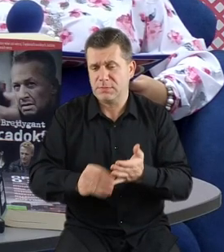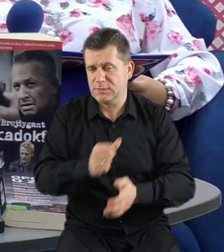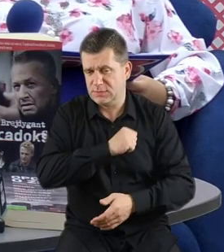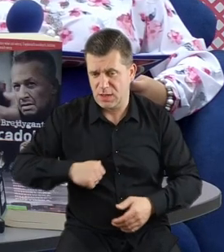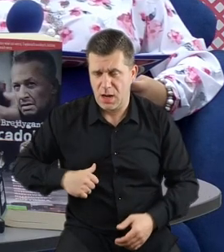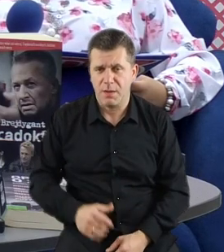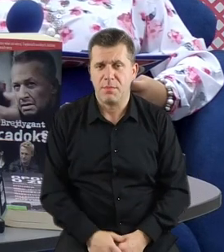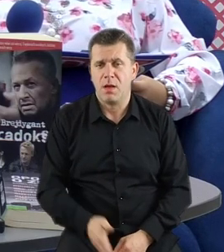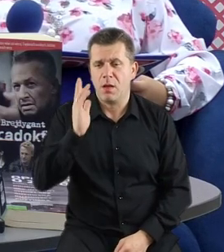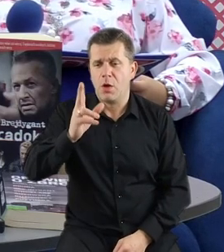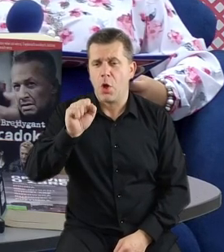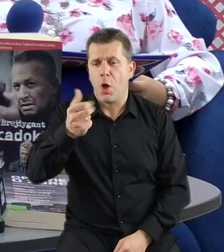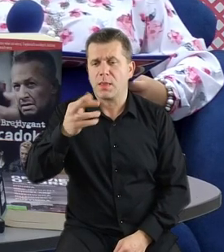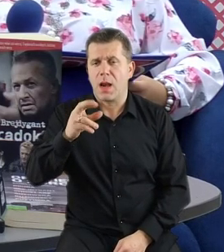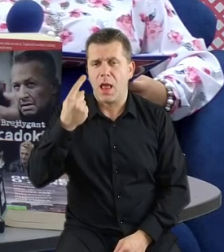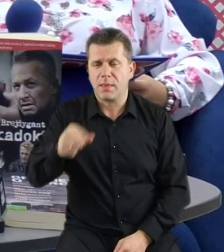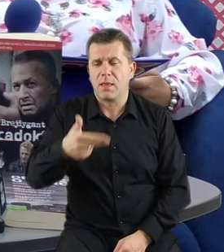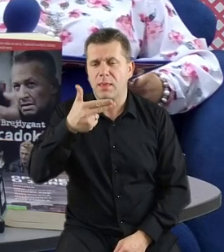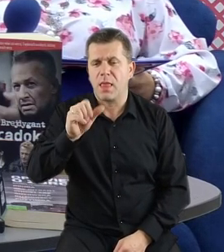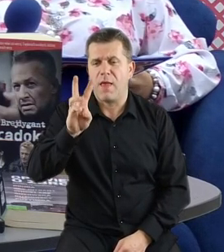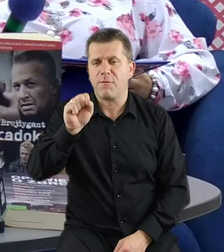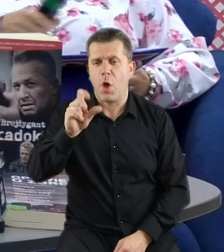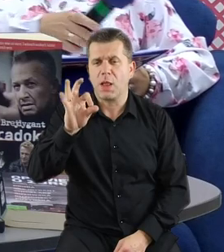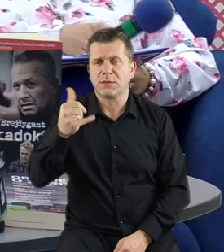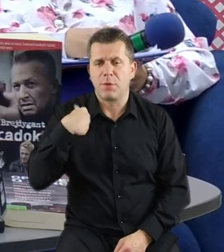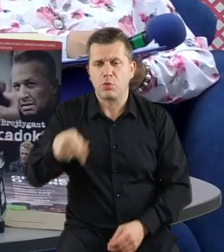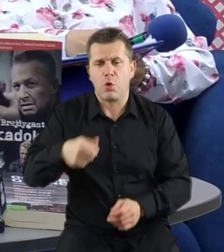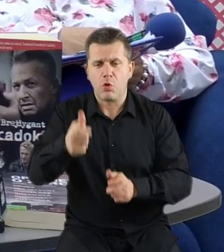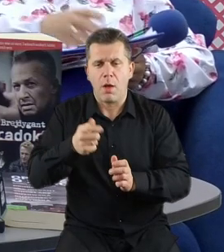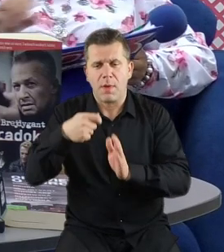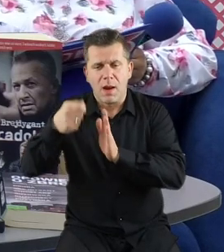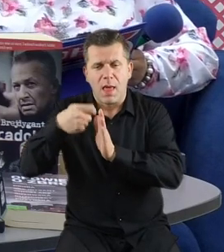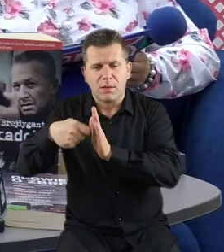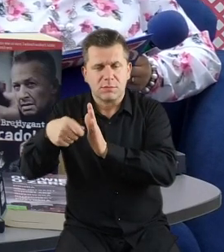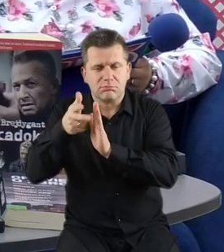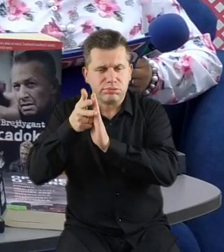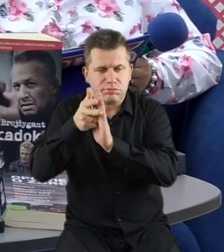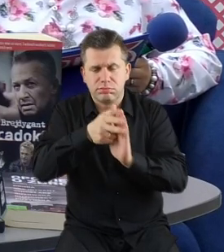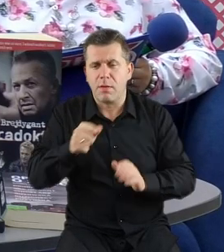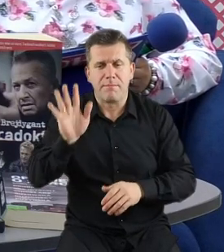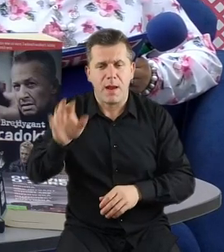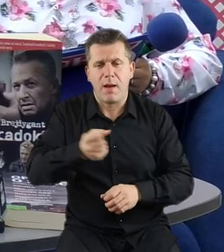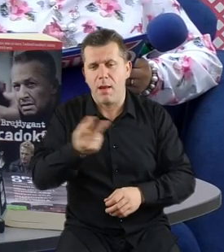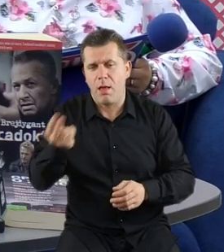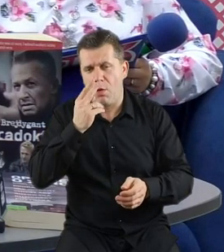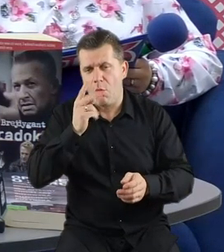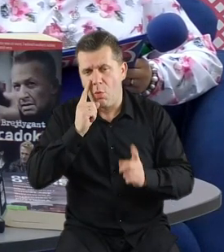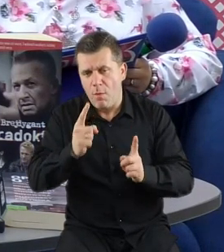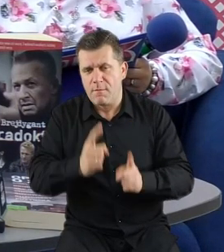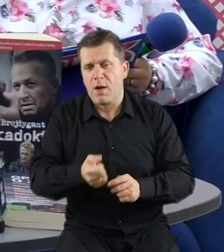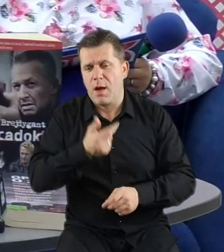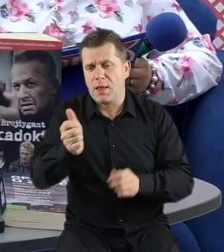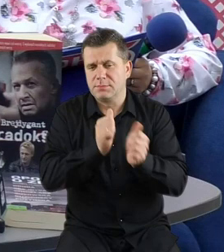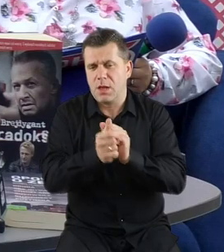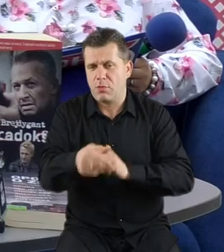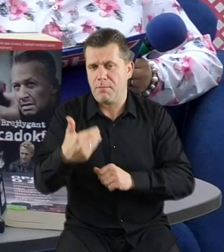później Konrad Niewolski, który to reżyserował, jakoś to zaopiniował, miał kilka uwag, więc ja kilka zmian